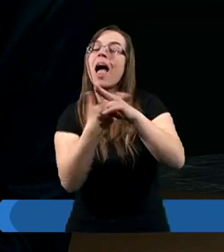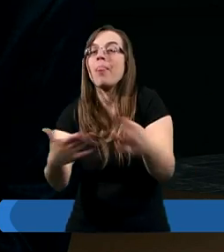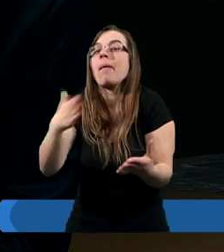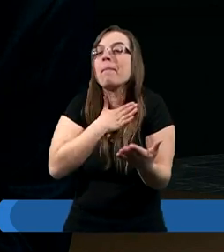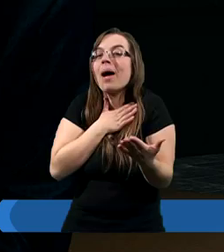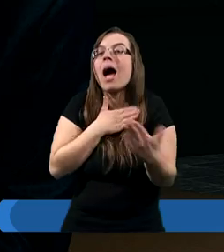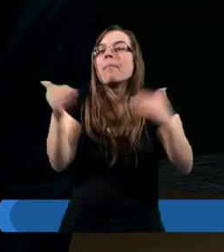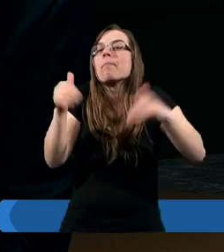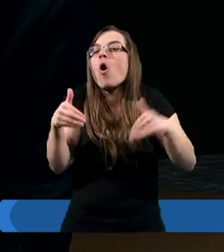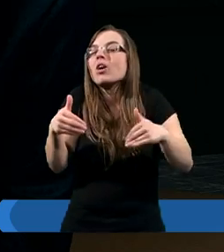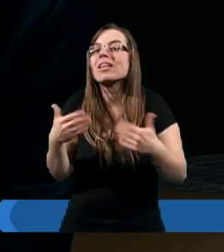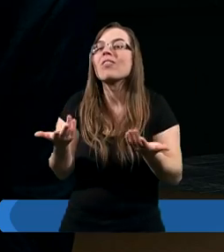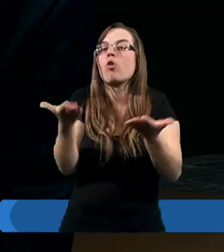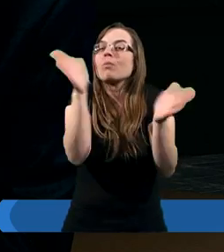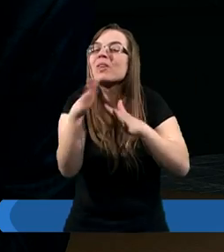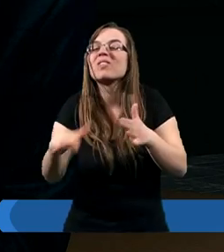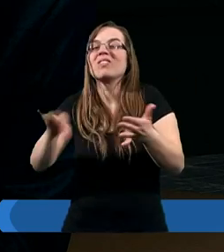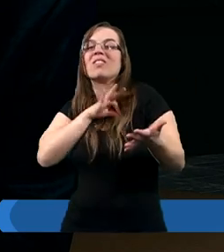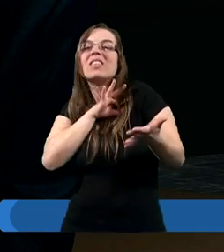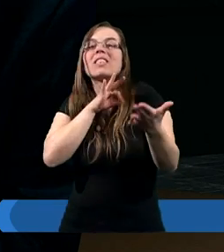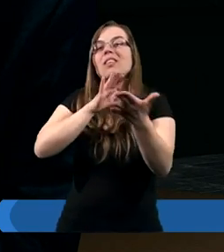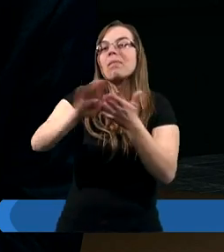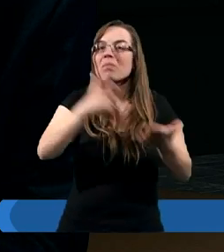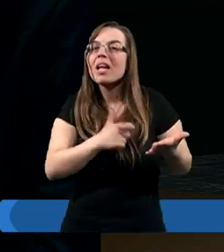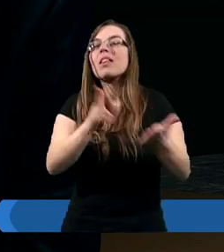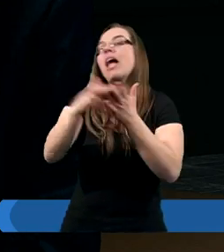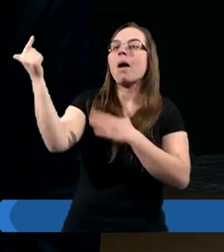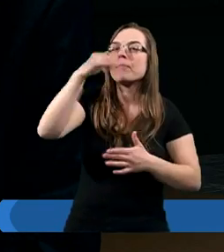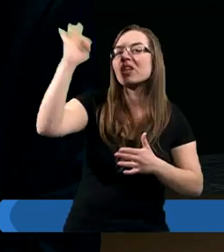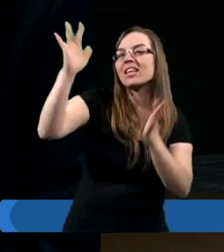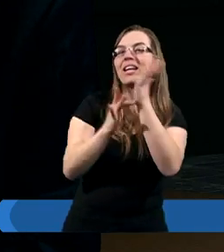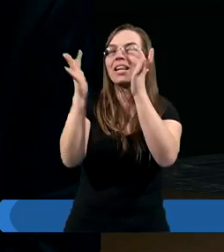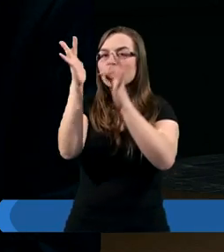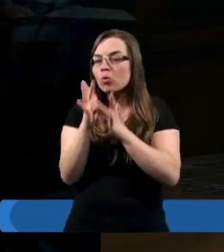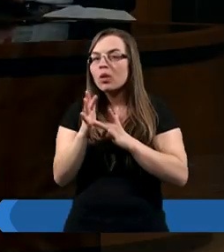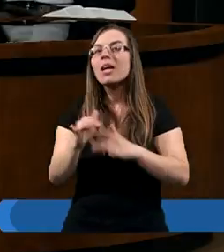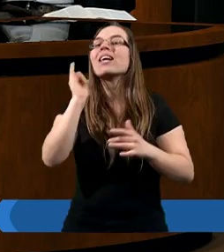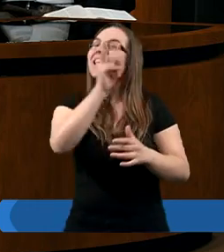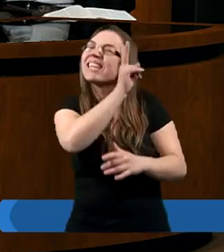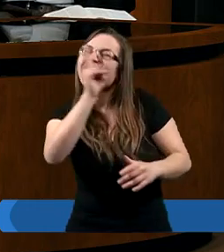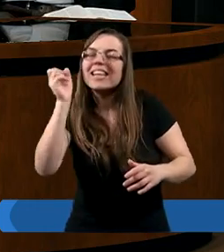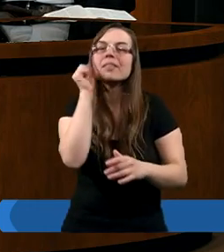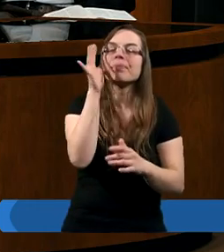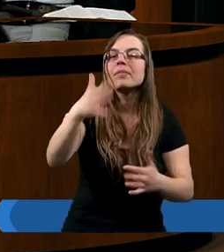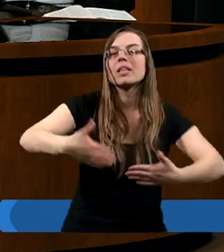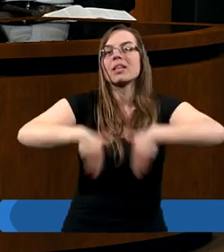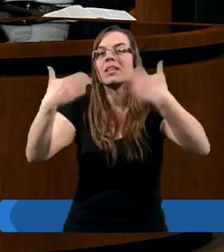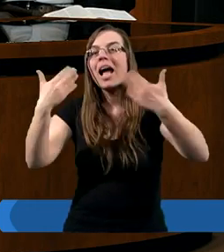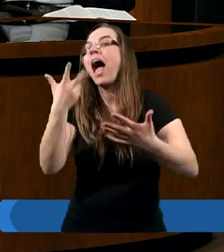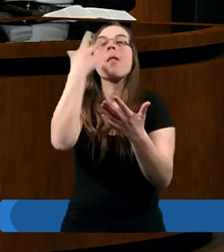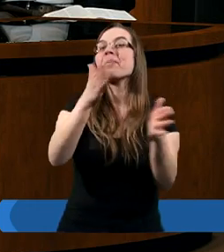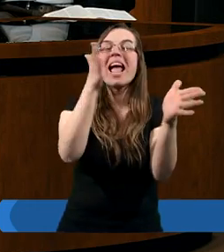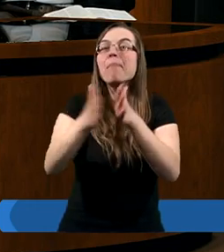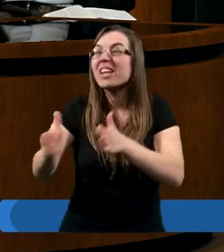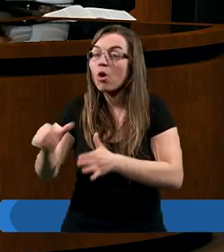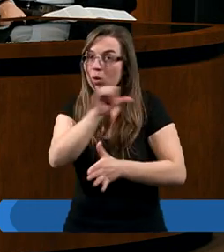kiedy mam na przygotowanie przygotowanie się na przyjście Pana Jezusa. Więc powinniśmy każdego dnia nie